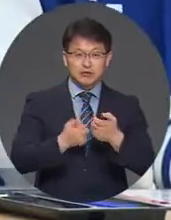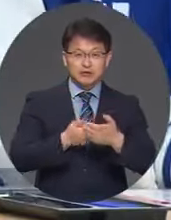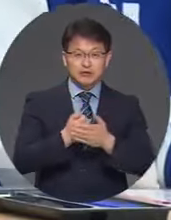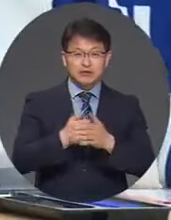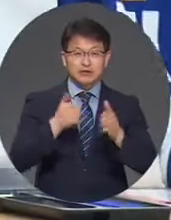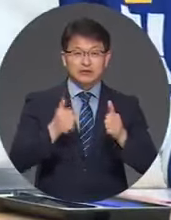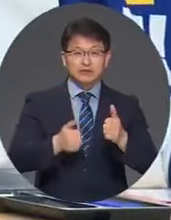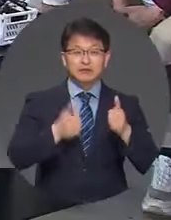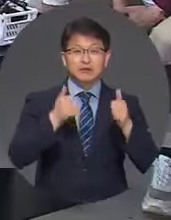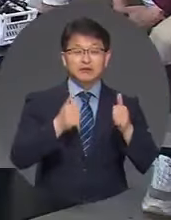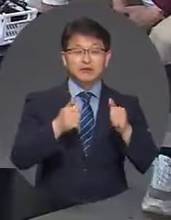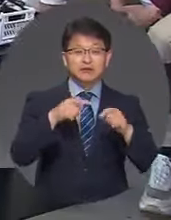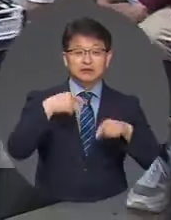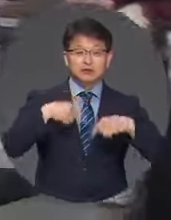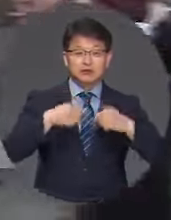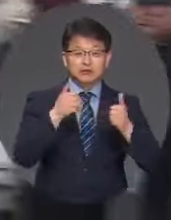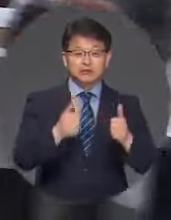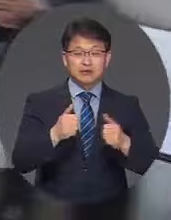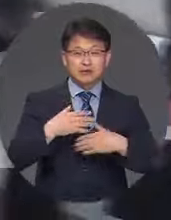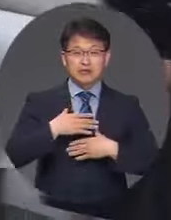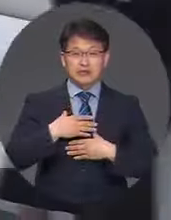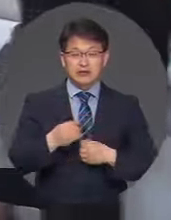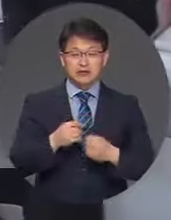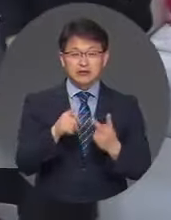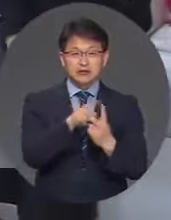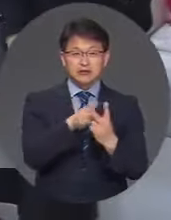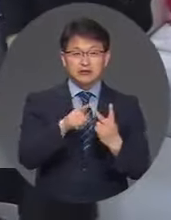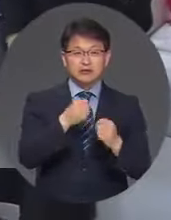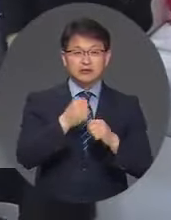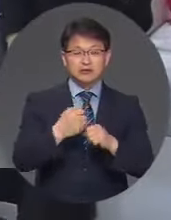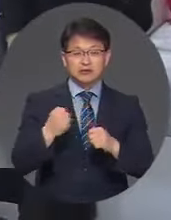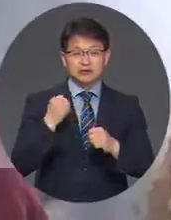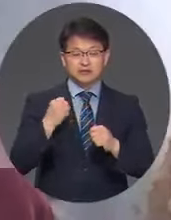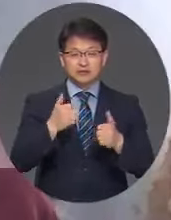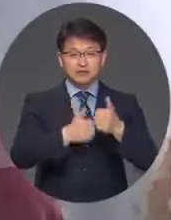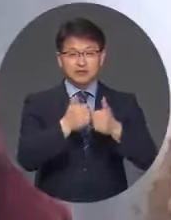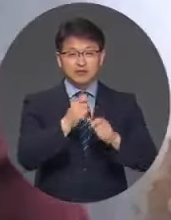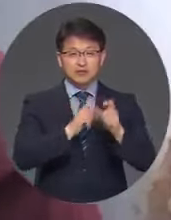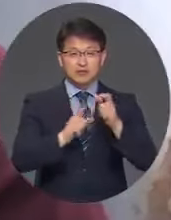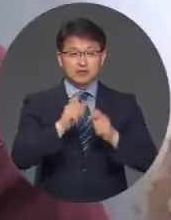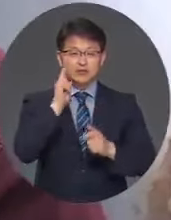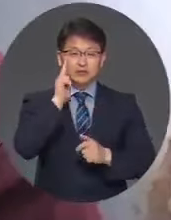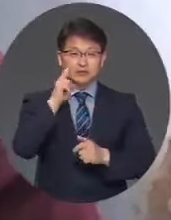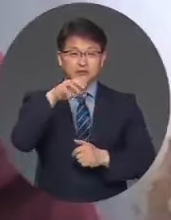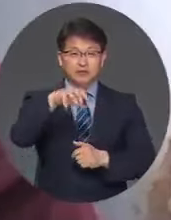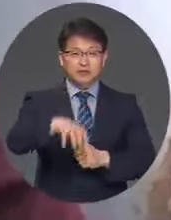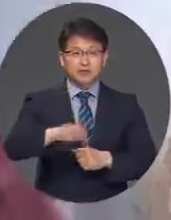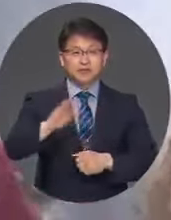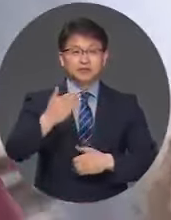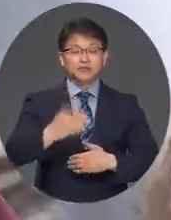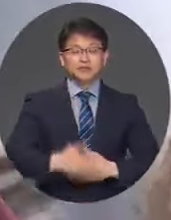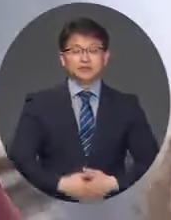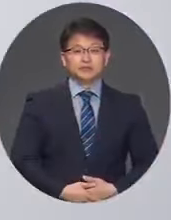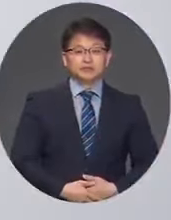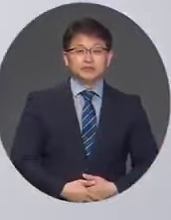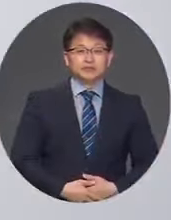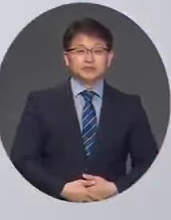정권 심판과 정권 안정을 내건 여야의 힘겨루기가 그 어느 때보다 치열하게 전개되고